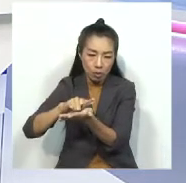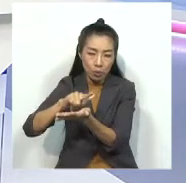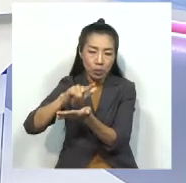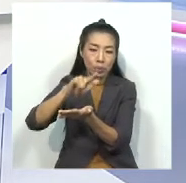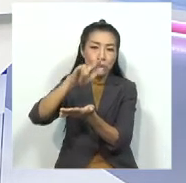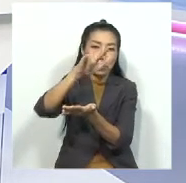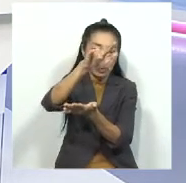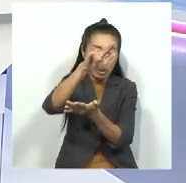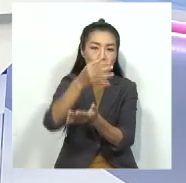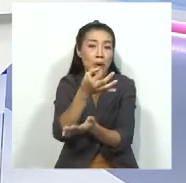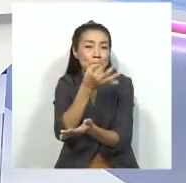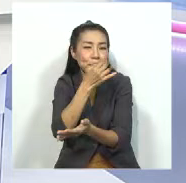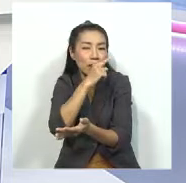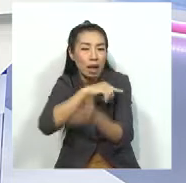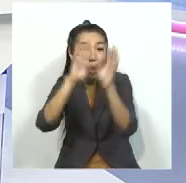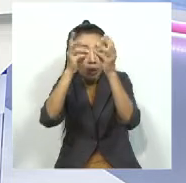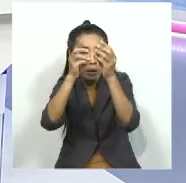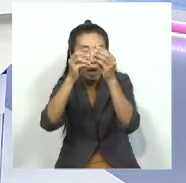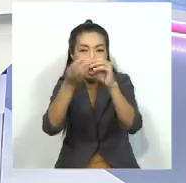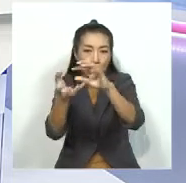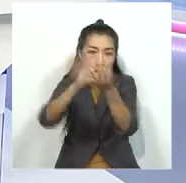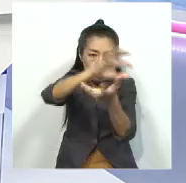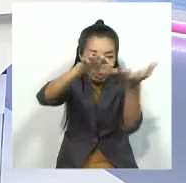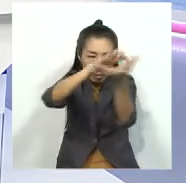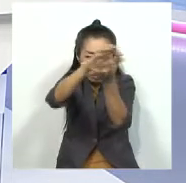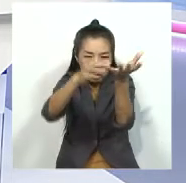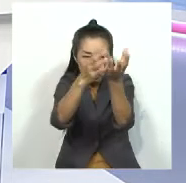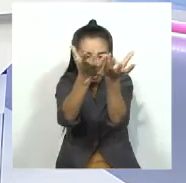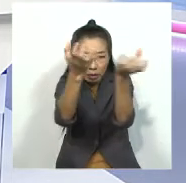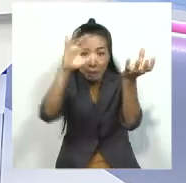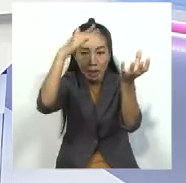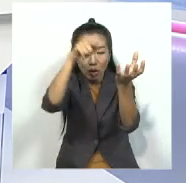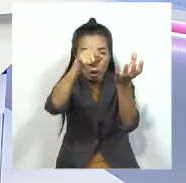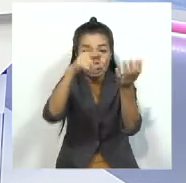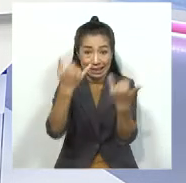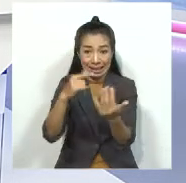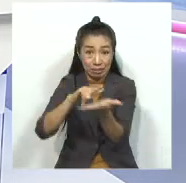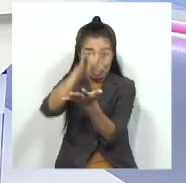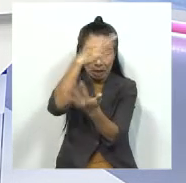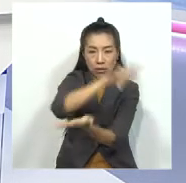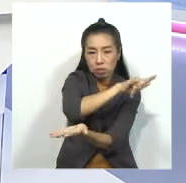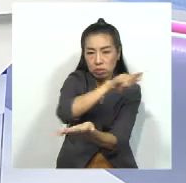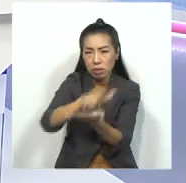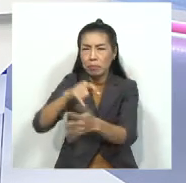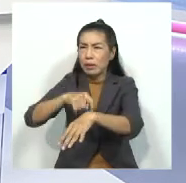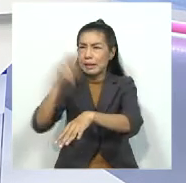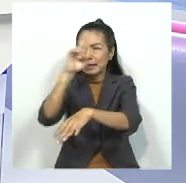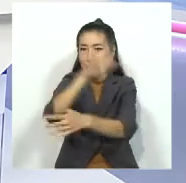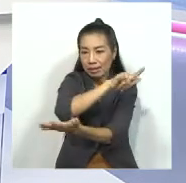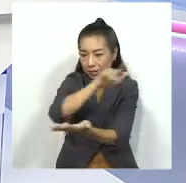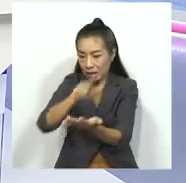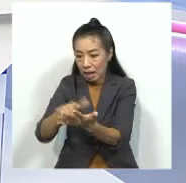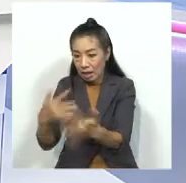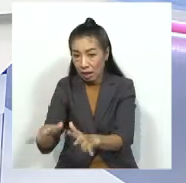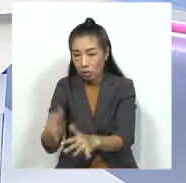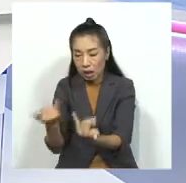ปฏิบัติการในขั้นตอนแรกเขาเรียกว่าขั้นตอนก่อกวนก่อนนะคะและเดี๋ยวตอนนี้เนี่ยเจ้าหน้าที่ก็กลับลงมาแล้วเมื่อเที่ยงที่ผ่านมาเมื่อสักครู่นี้เองเดี๋ยวต